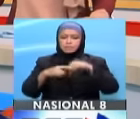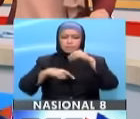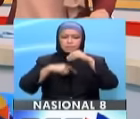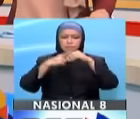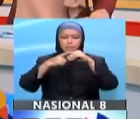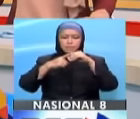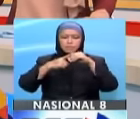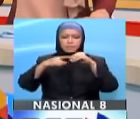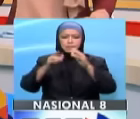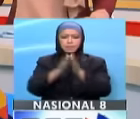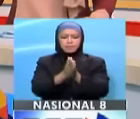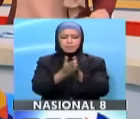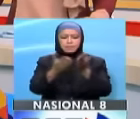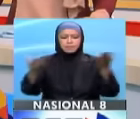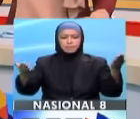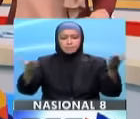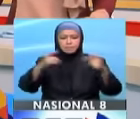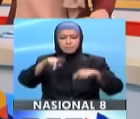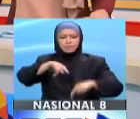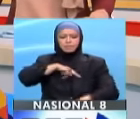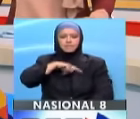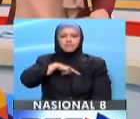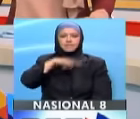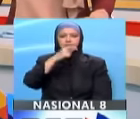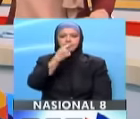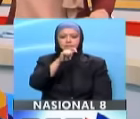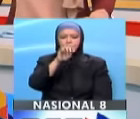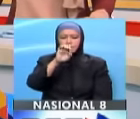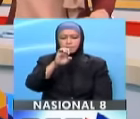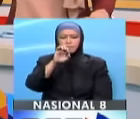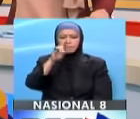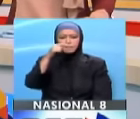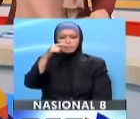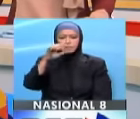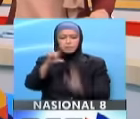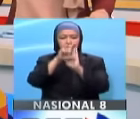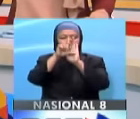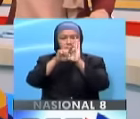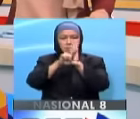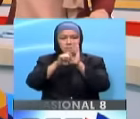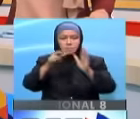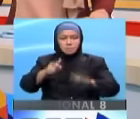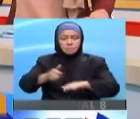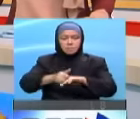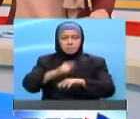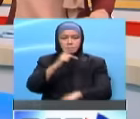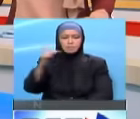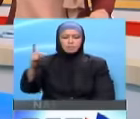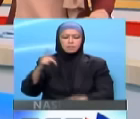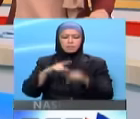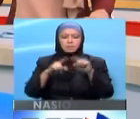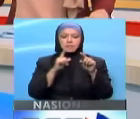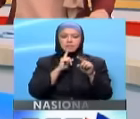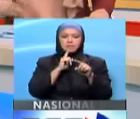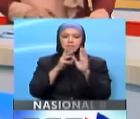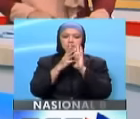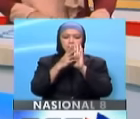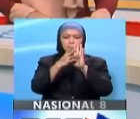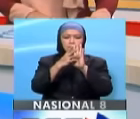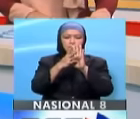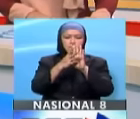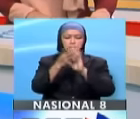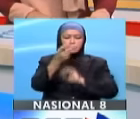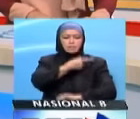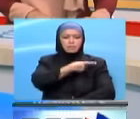milik DH Communications Sdn Bhd. Peguam Kanan Persekutuan Alice Look yang mewakili Menteri Dalam Negeri dan Ketua Setiausaha Kementerian Dalam